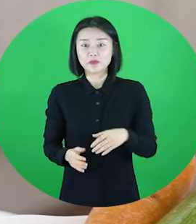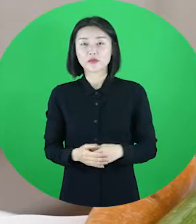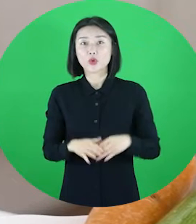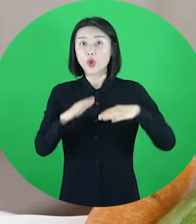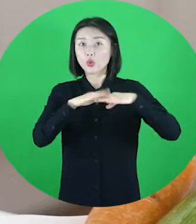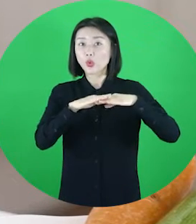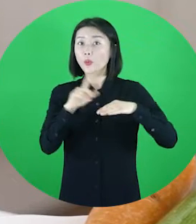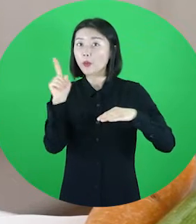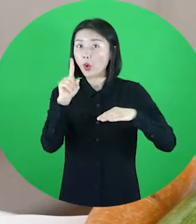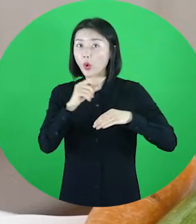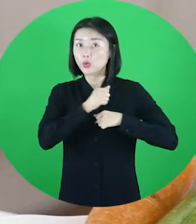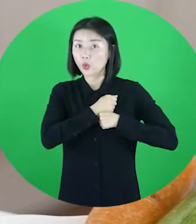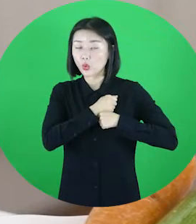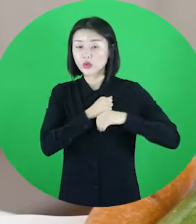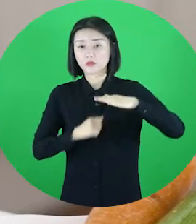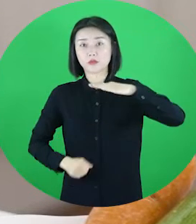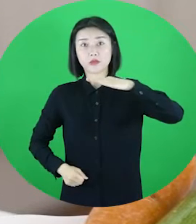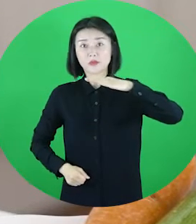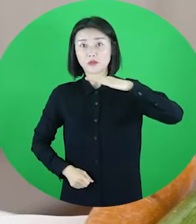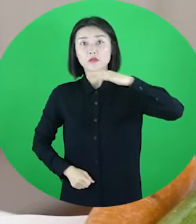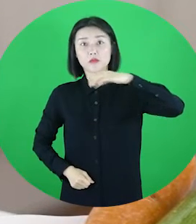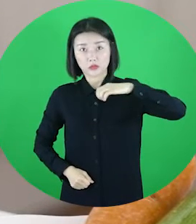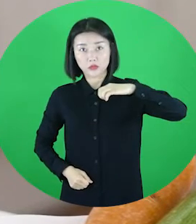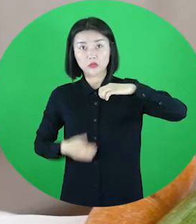손가락 항상 조심해서